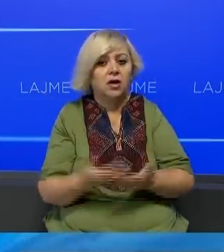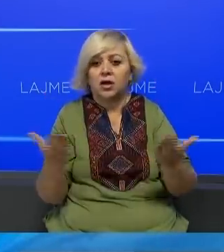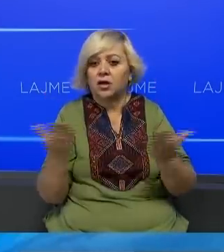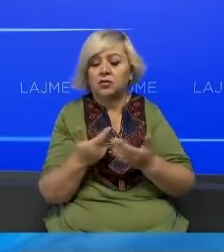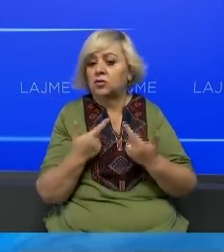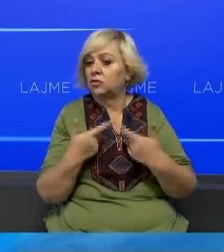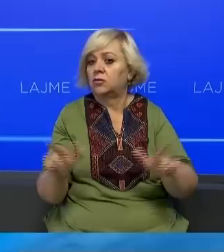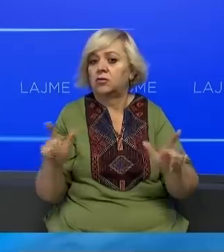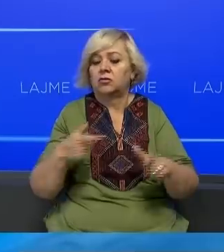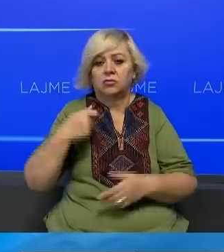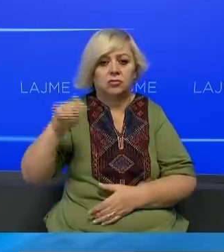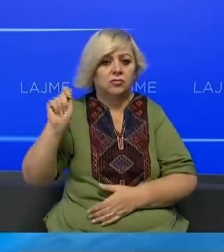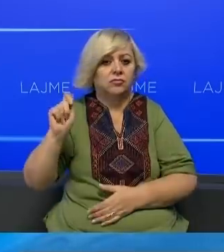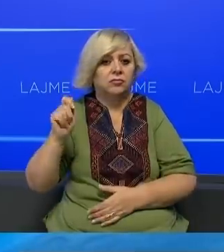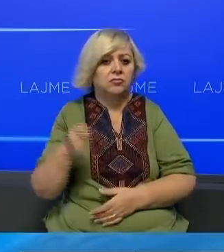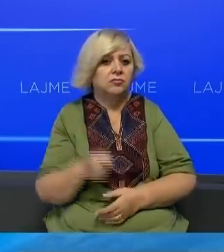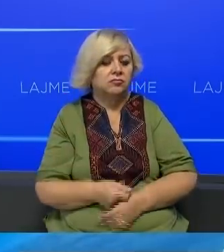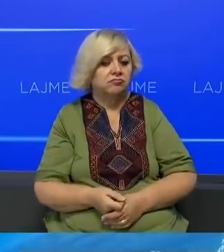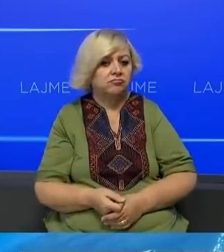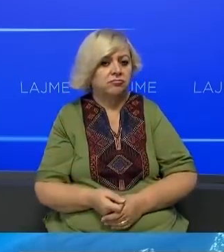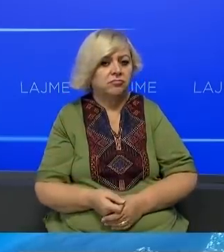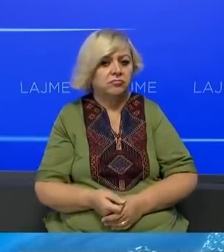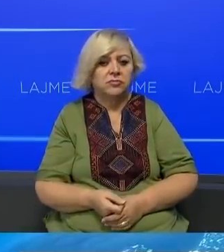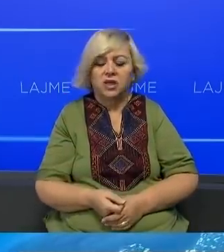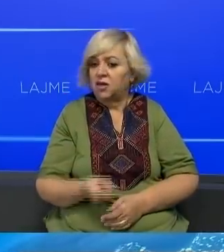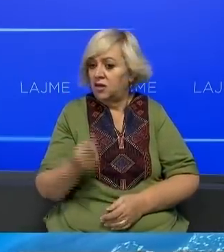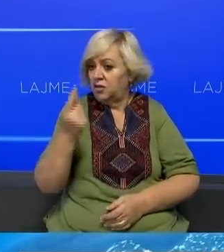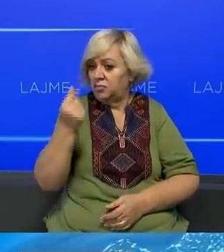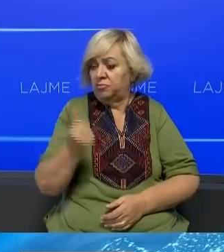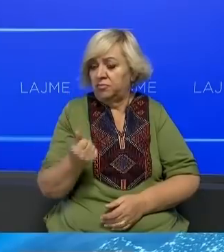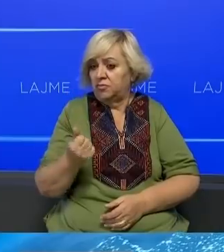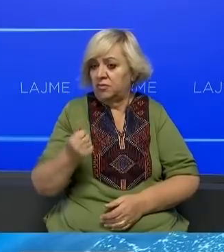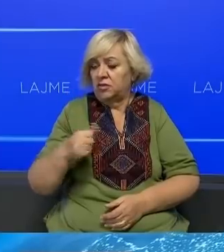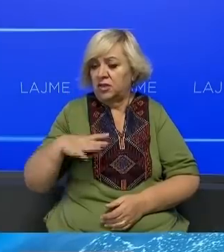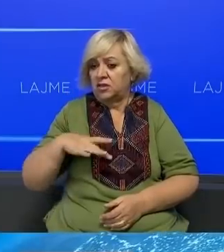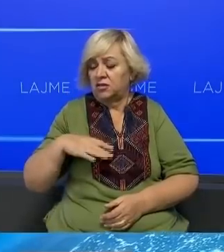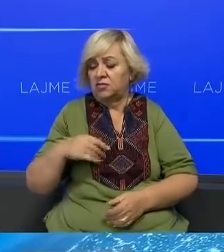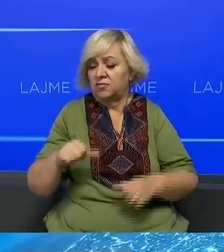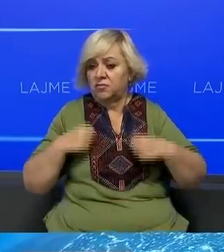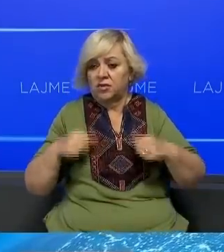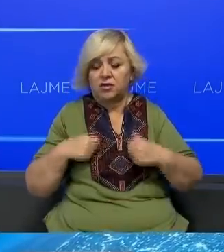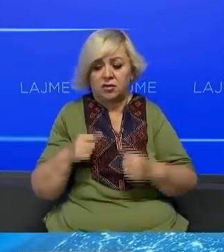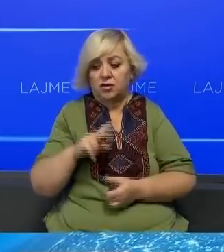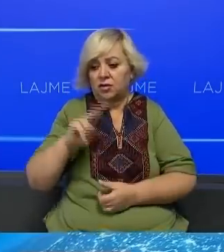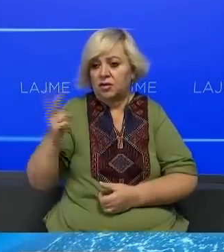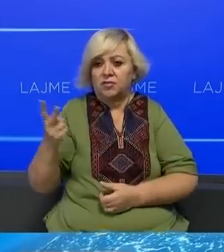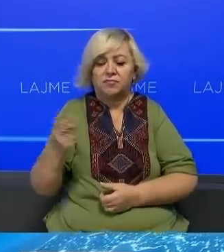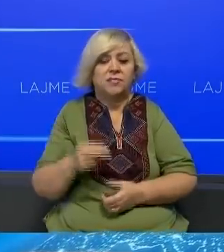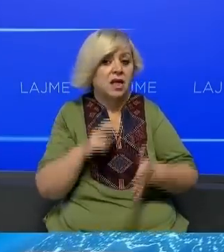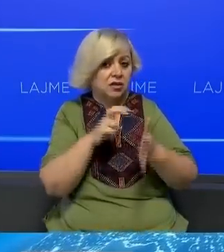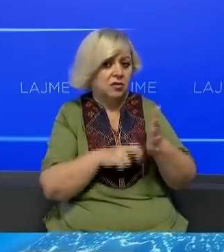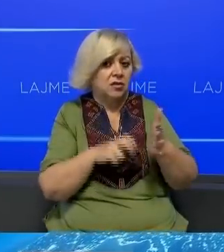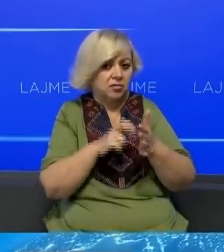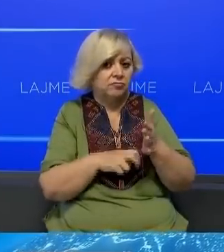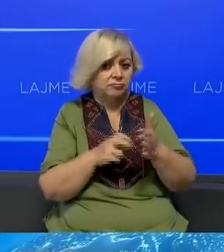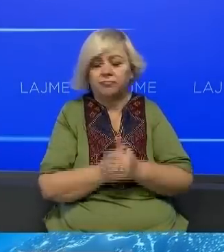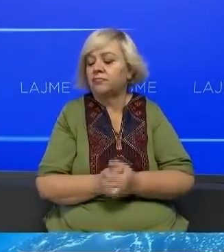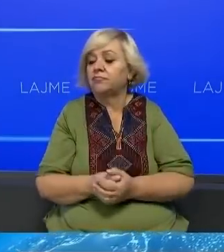ngritja e çmimeve në këtë mënyrë. Qyshjo, me një penzije të e më gjatë rapë. E në anën tjetër, administrata tatimore e Kosovës